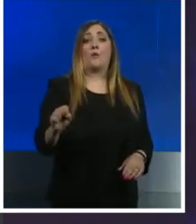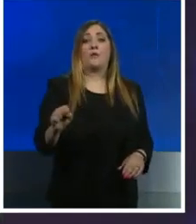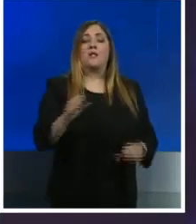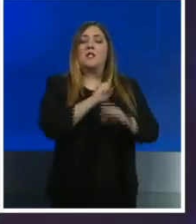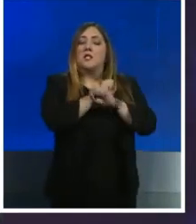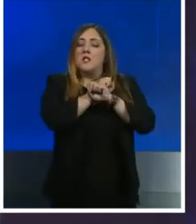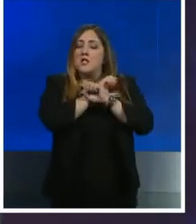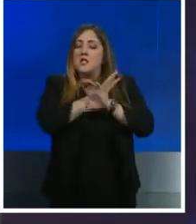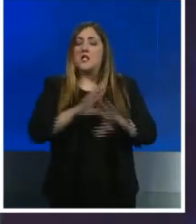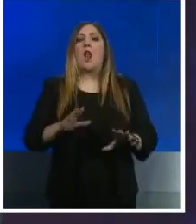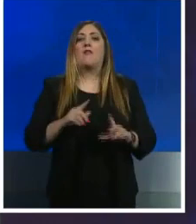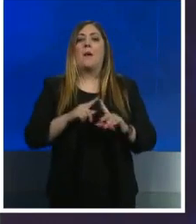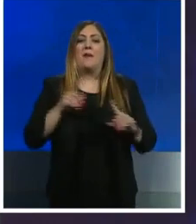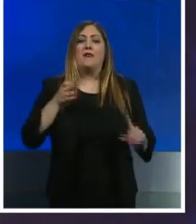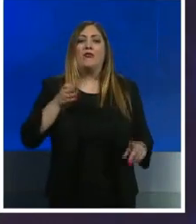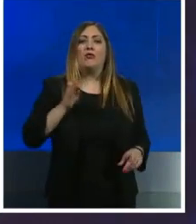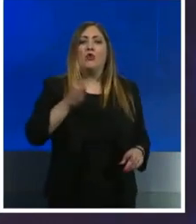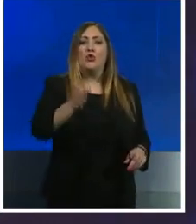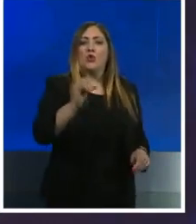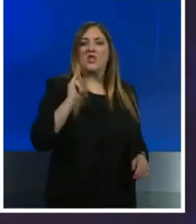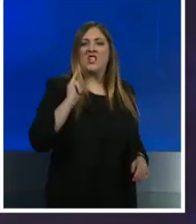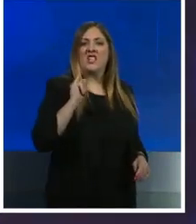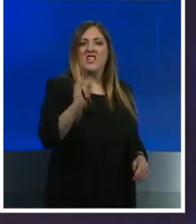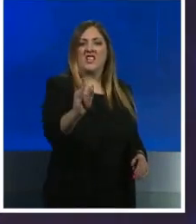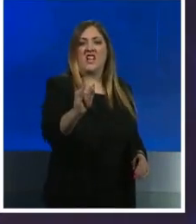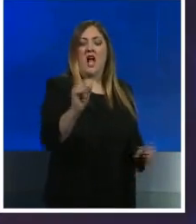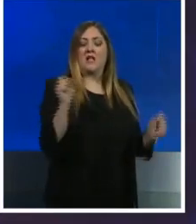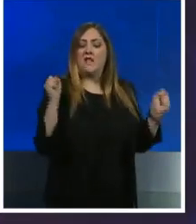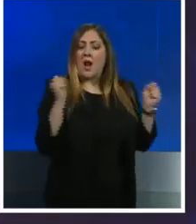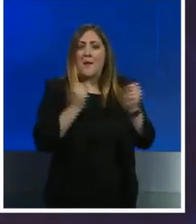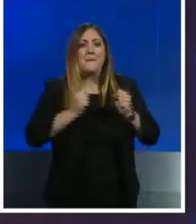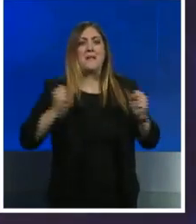Issalvak minn dal-futur tal-waħx.